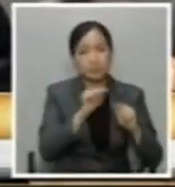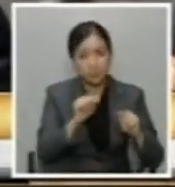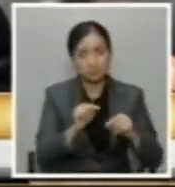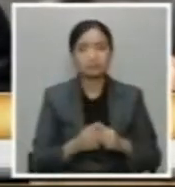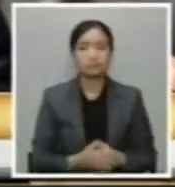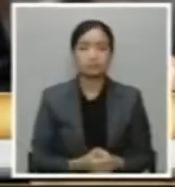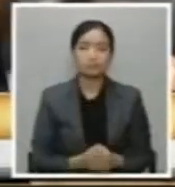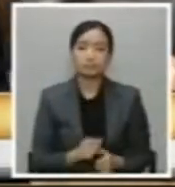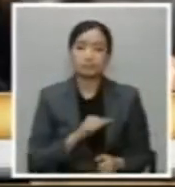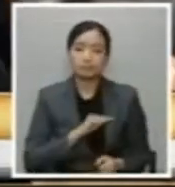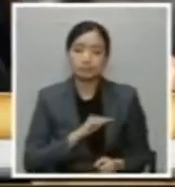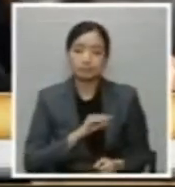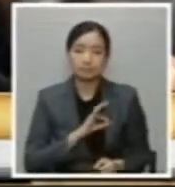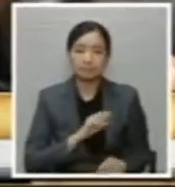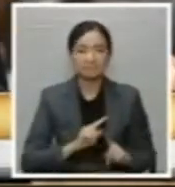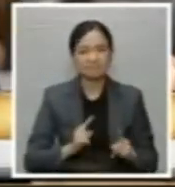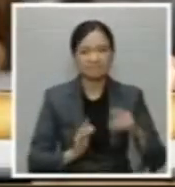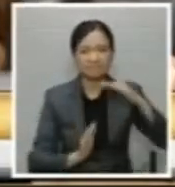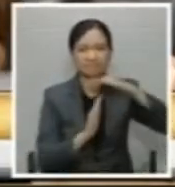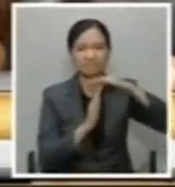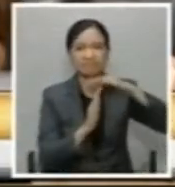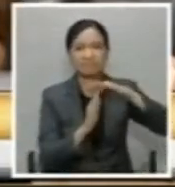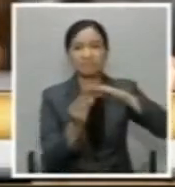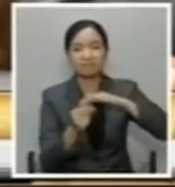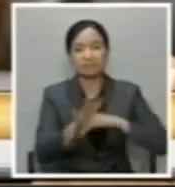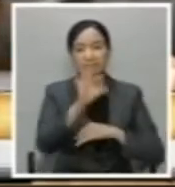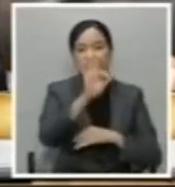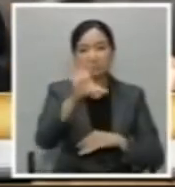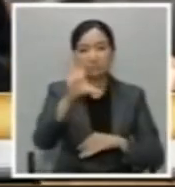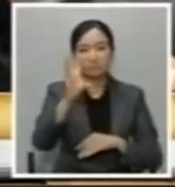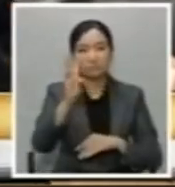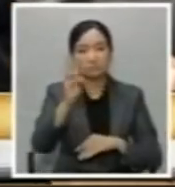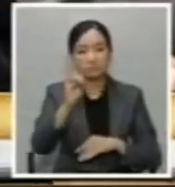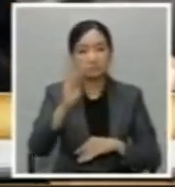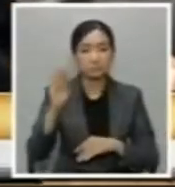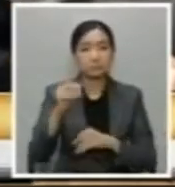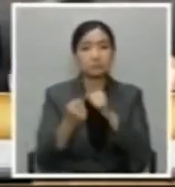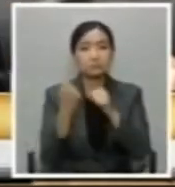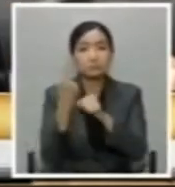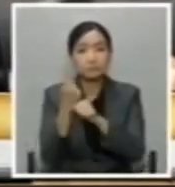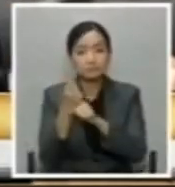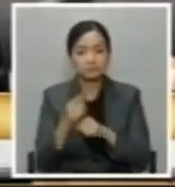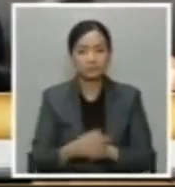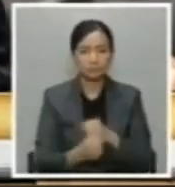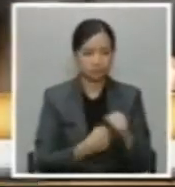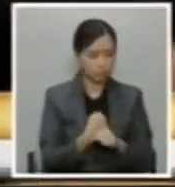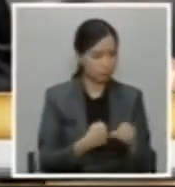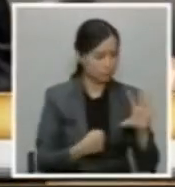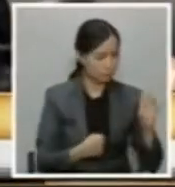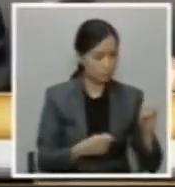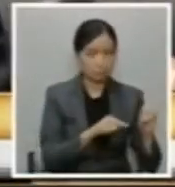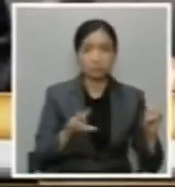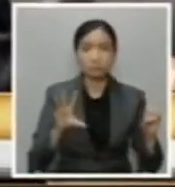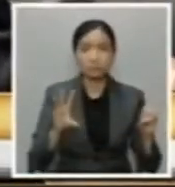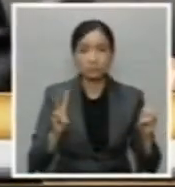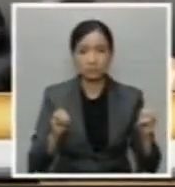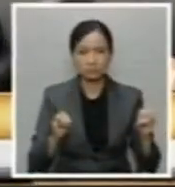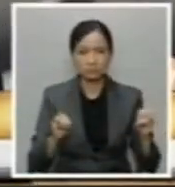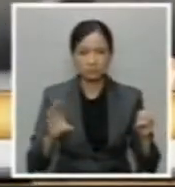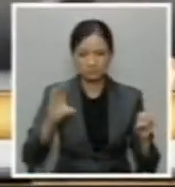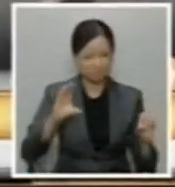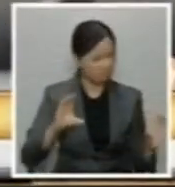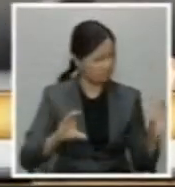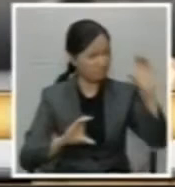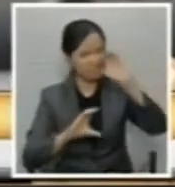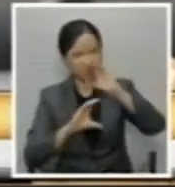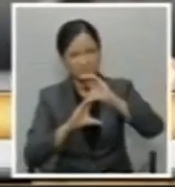ที่เป็นสมาชิกแต่กำหนดเพดานไว้เพียงแค่960บาทต่อปี 50-60 เราสมทบให้เท่าตัวนะครับแ